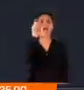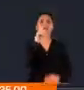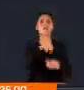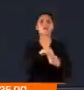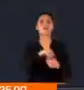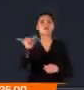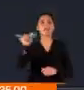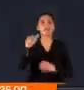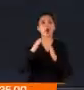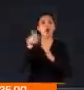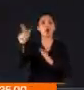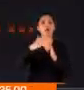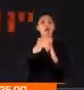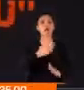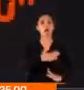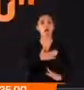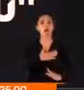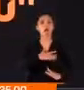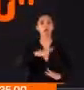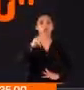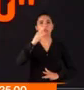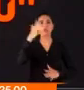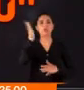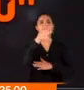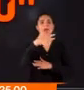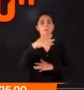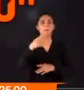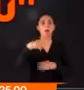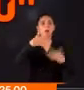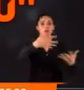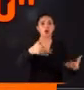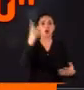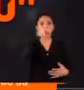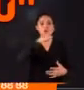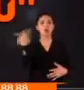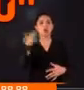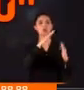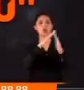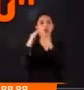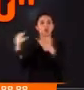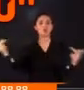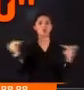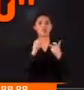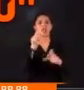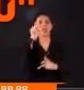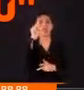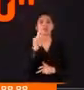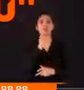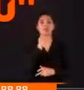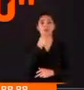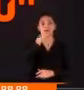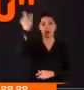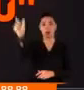Aydın'da yan komşusunun evinin önüne dökülen asma yaprağı iki komşuyu birbirine düşürdü. Çıkan tartışmada 71 yaşındaki